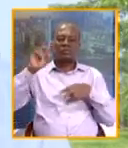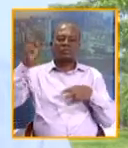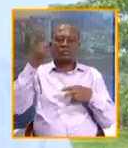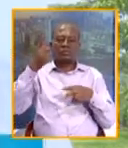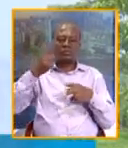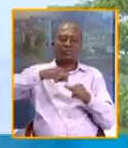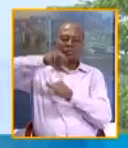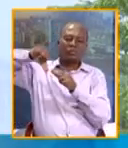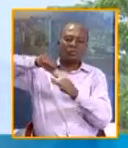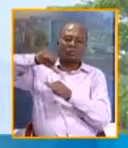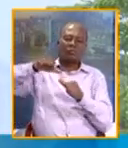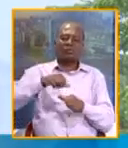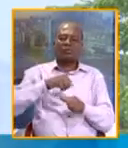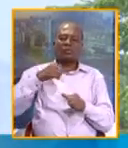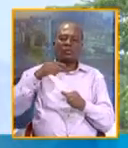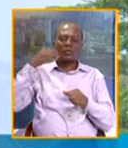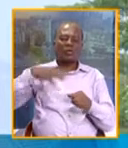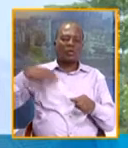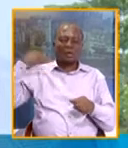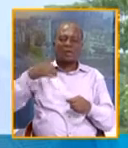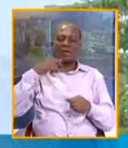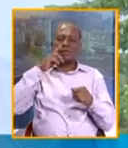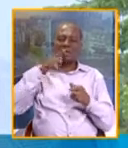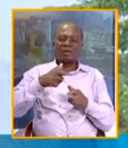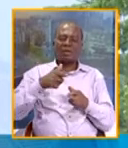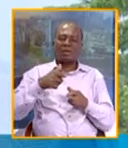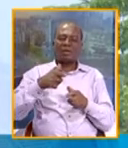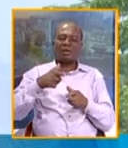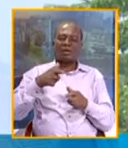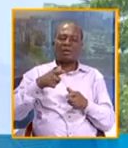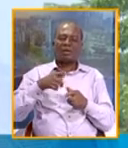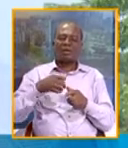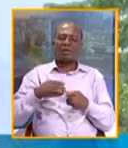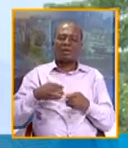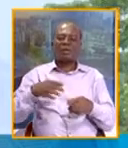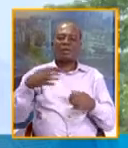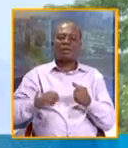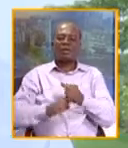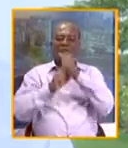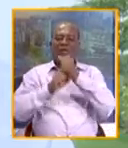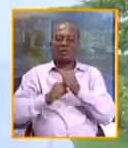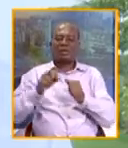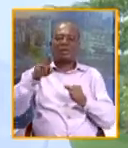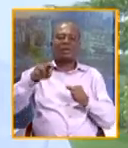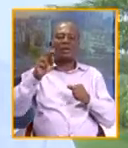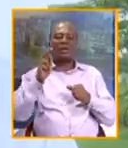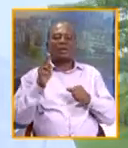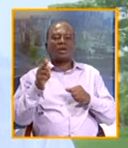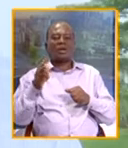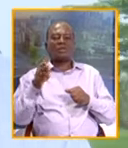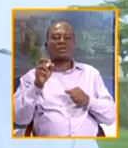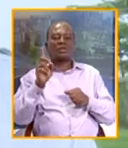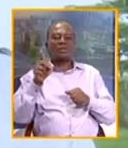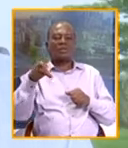octobre 2020 il faut sauver son camp dakar a su grâce eu non seulement les militants du rhdp grassi aussi les ivoiriens